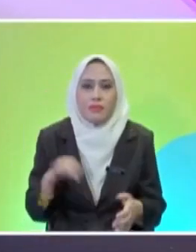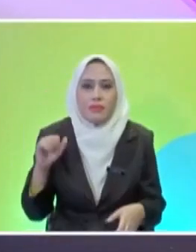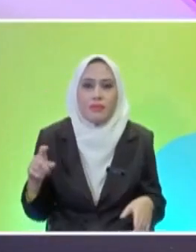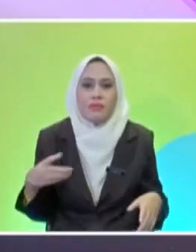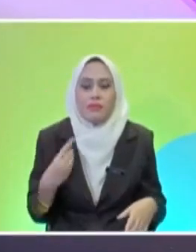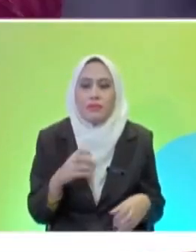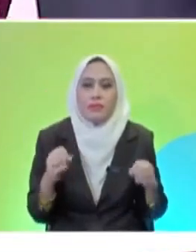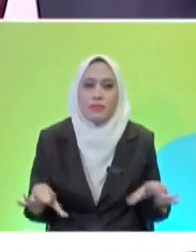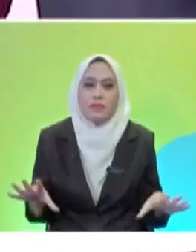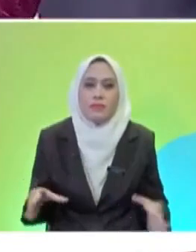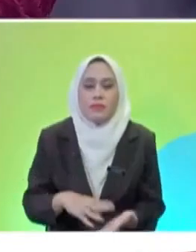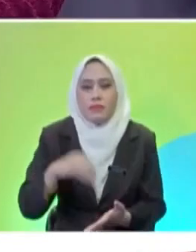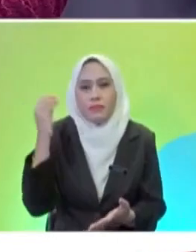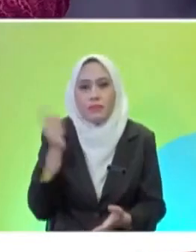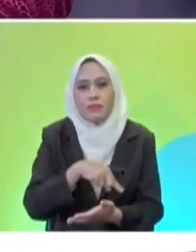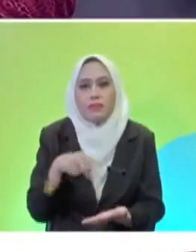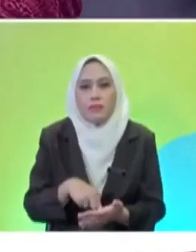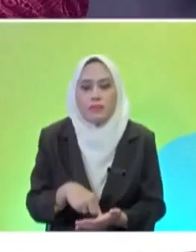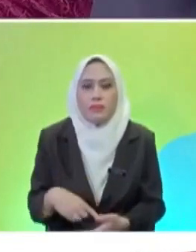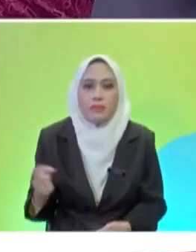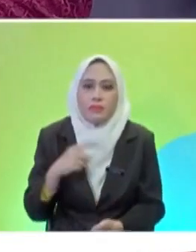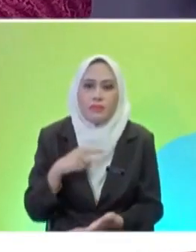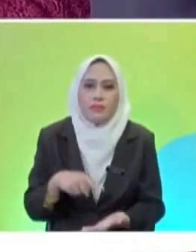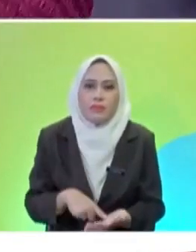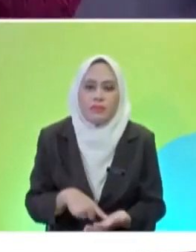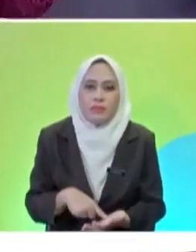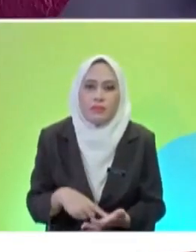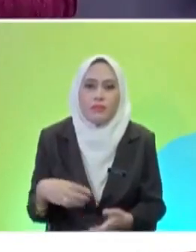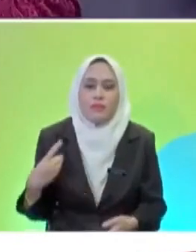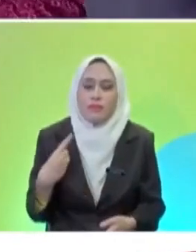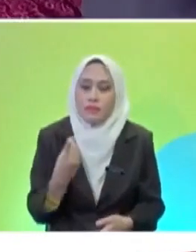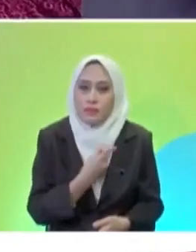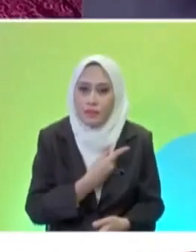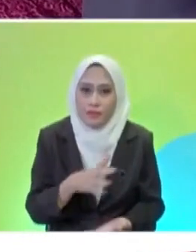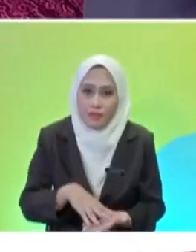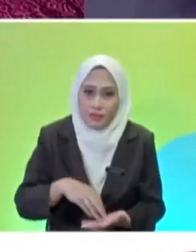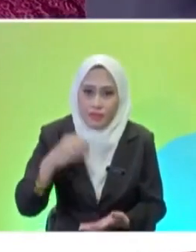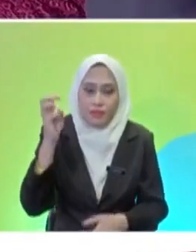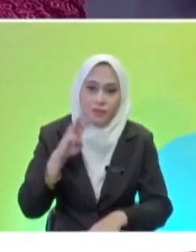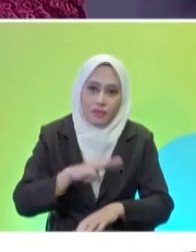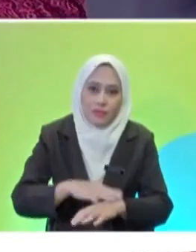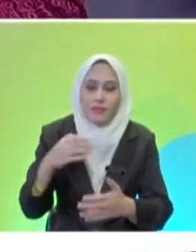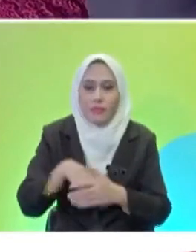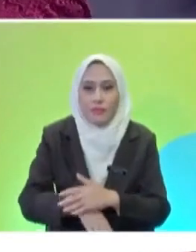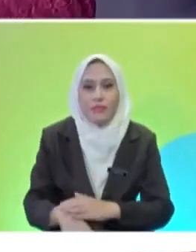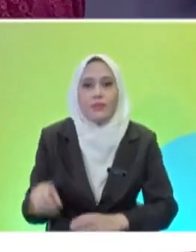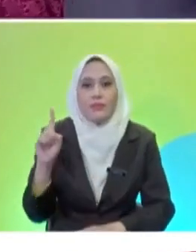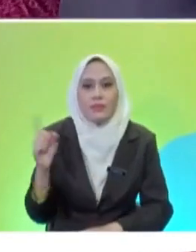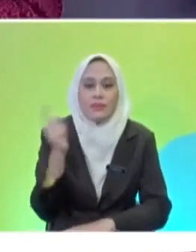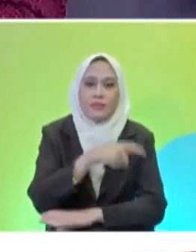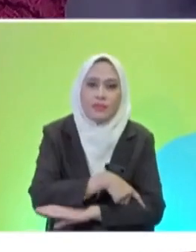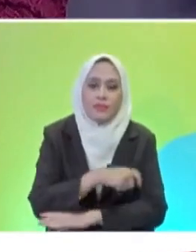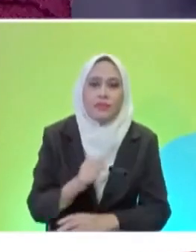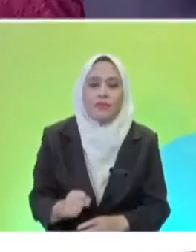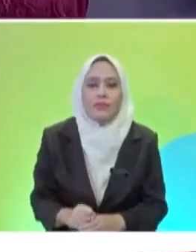cikgu? Okey, Hanif dan murid semua. Hari ini kan kita ada belajar tentang waktu dalam sehari. Waktu dalam sehari?